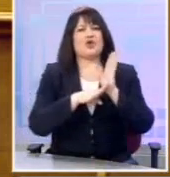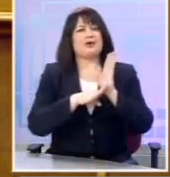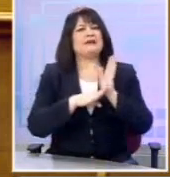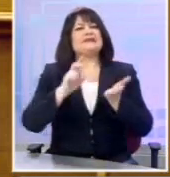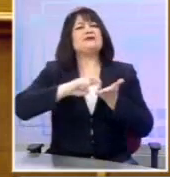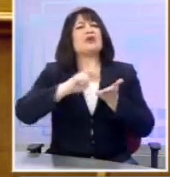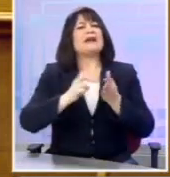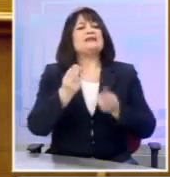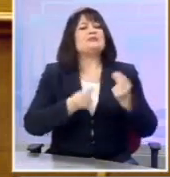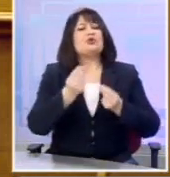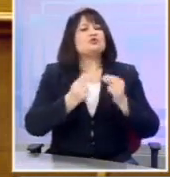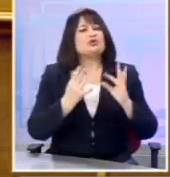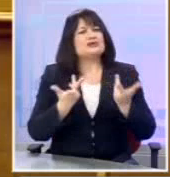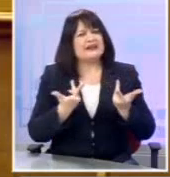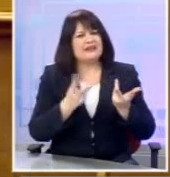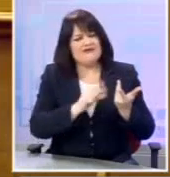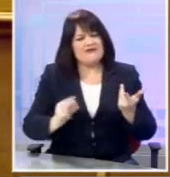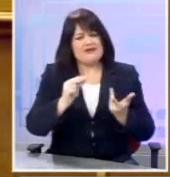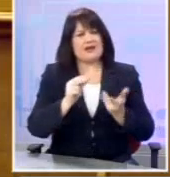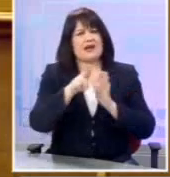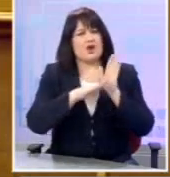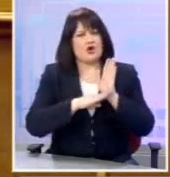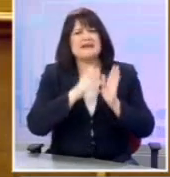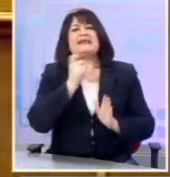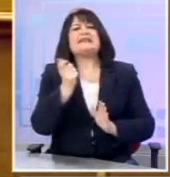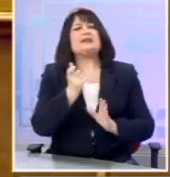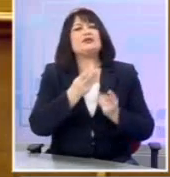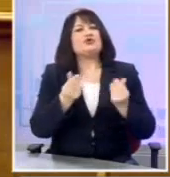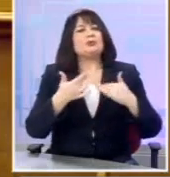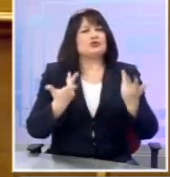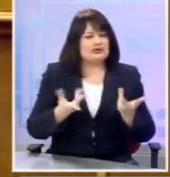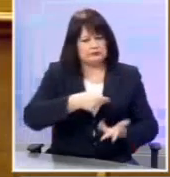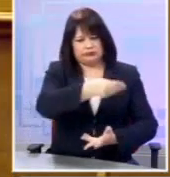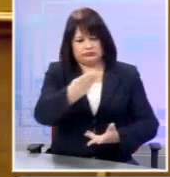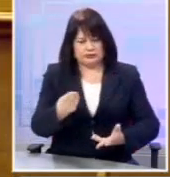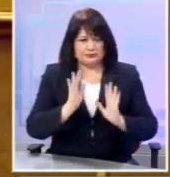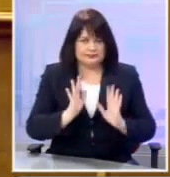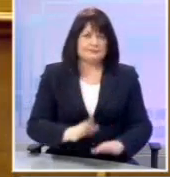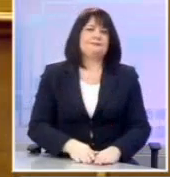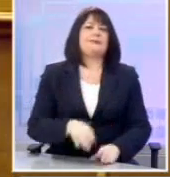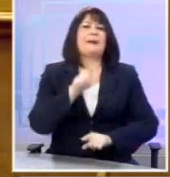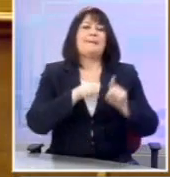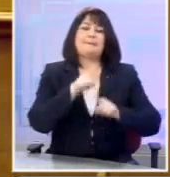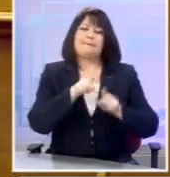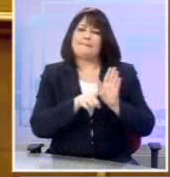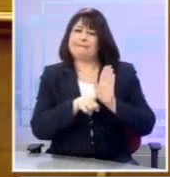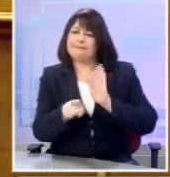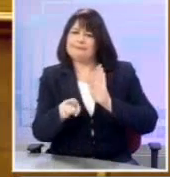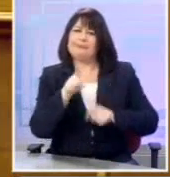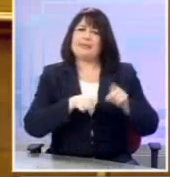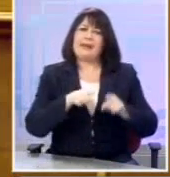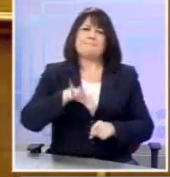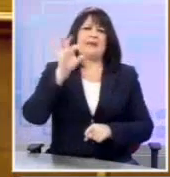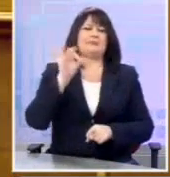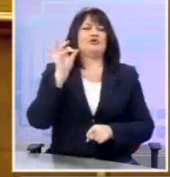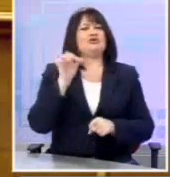εισφορών και της παροχής σύνταξης. Με αποκλίσεις μόνο εκεί που ειδικές περιπτώσεις